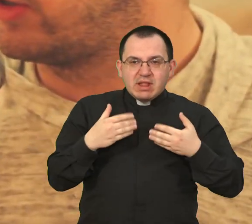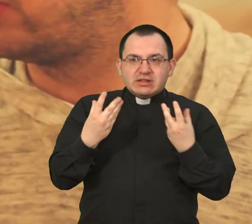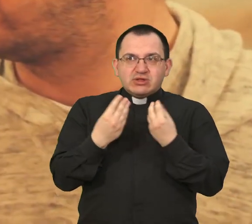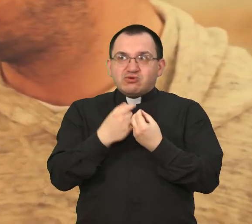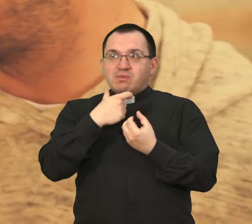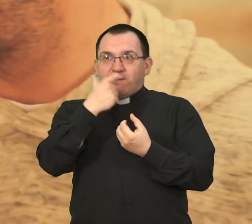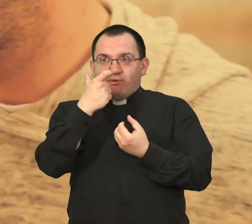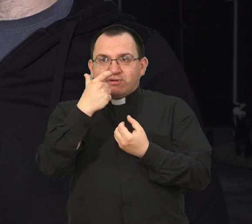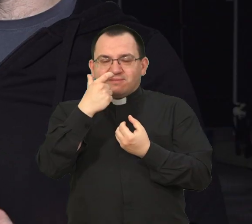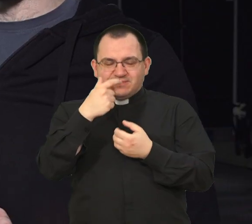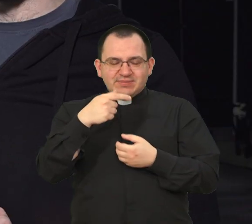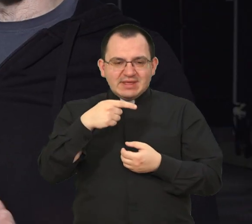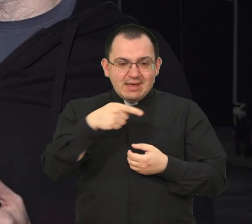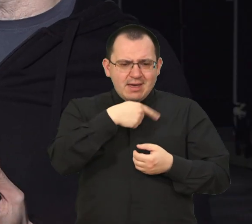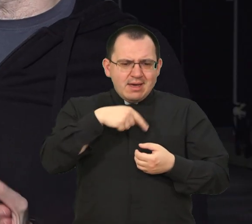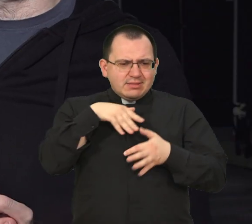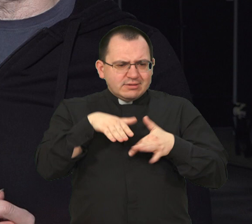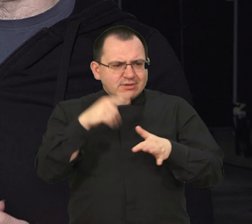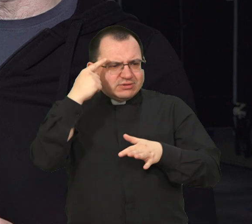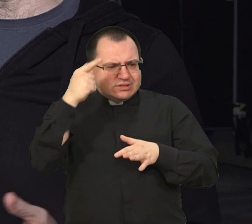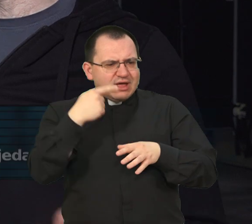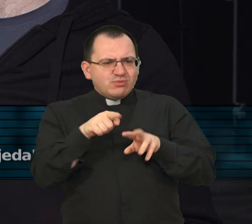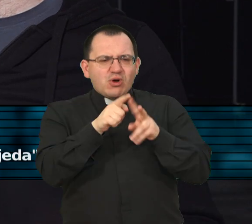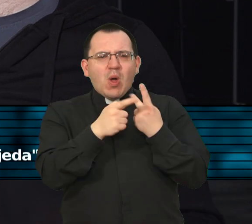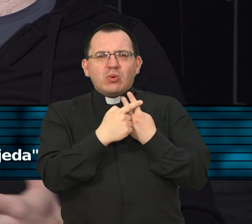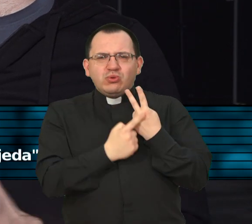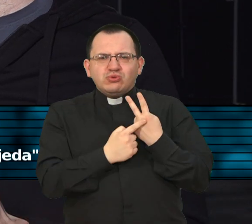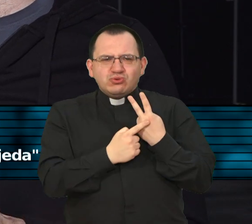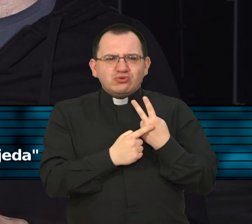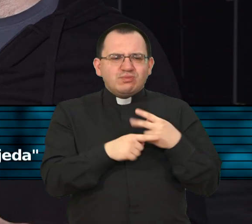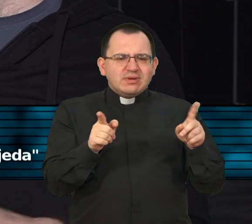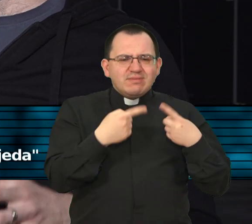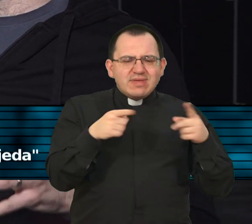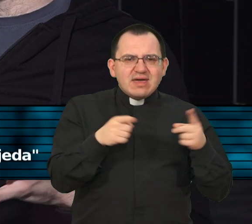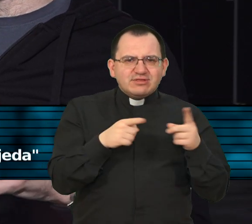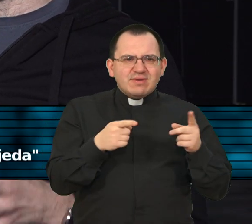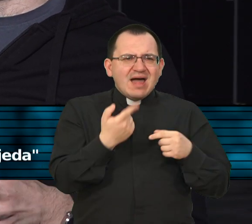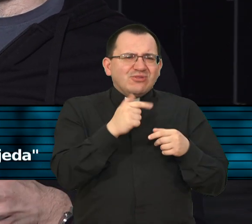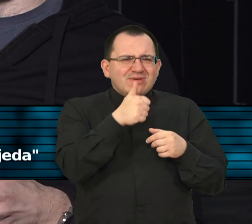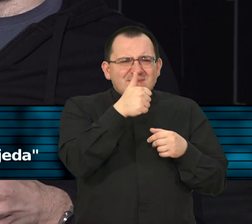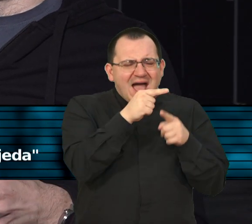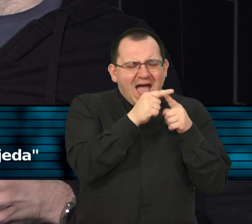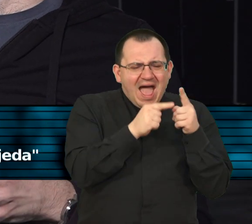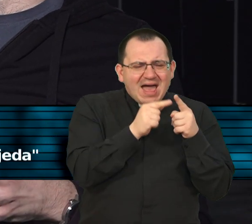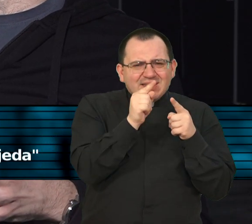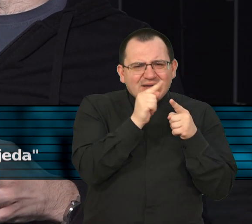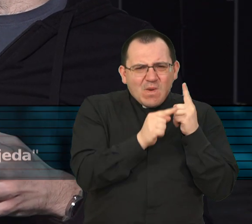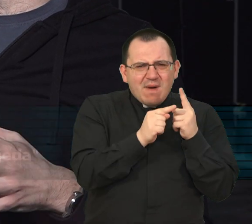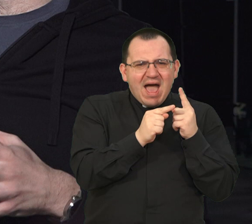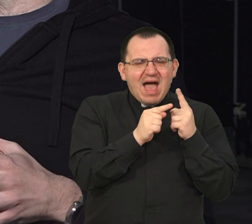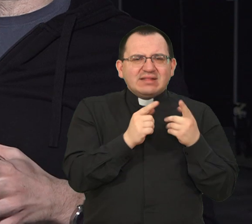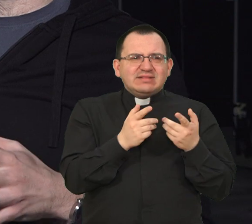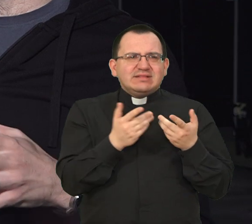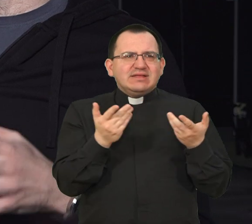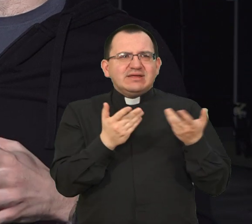Ono po čemu nas ljudi većinom znaju je YouTube i pjesme, odnosno glazba, ali to je samo jedan dio, odnosno